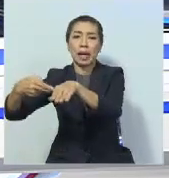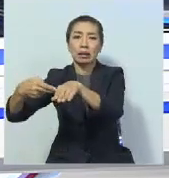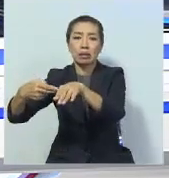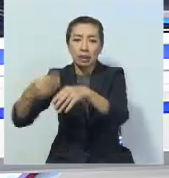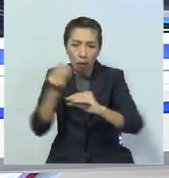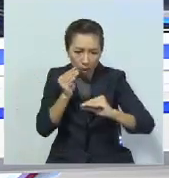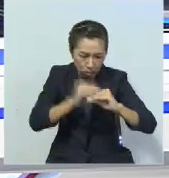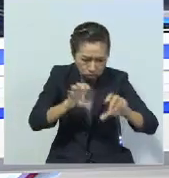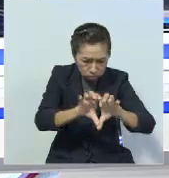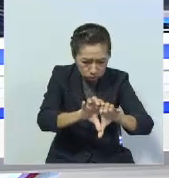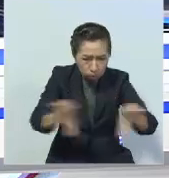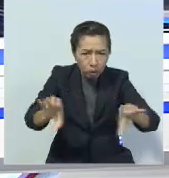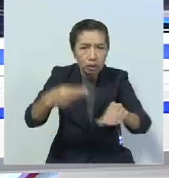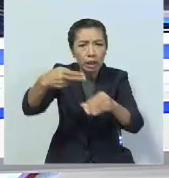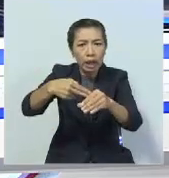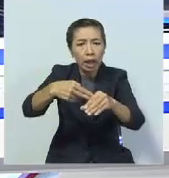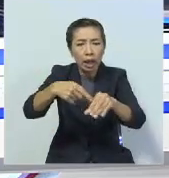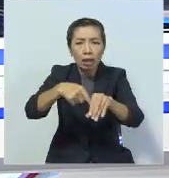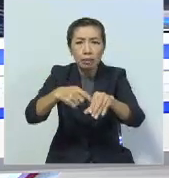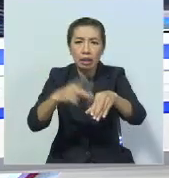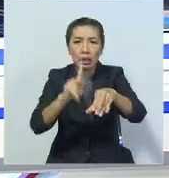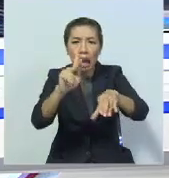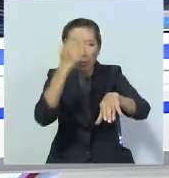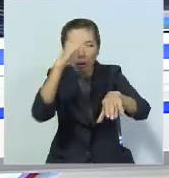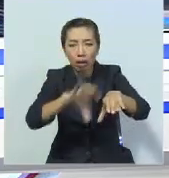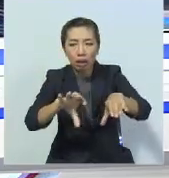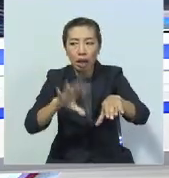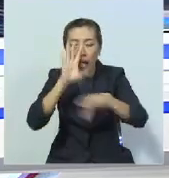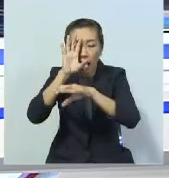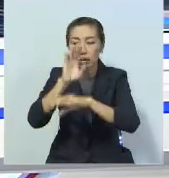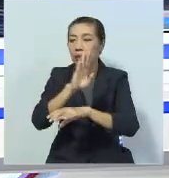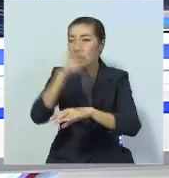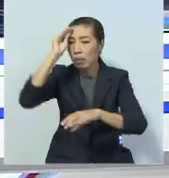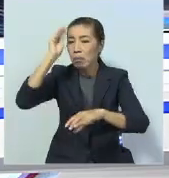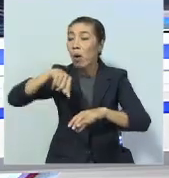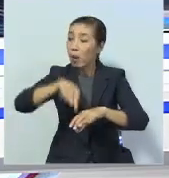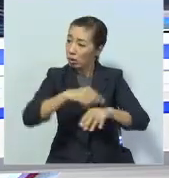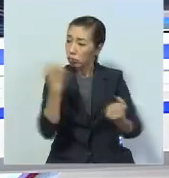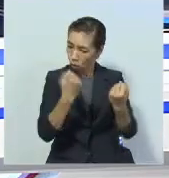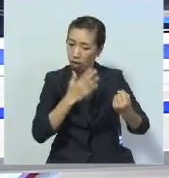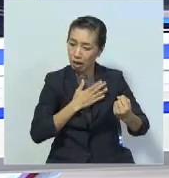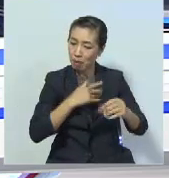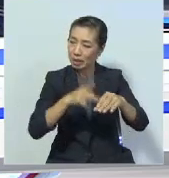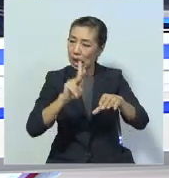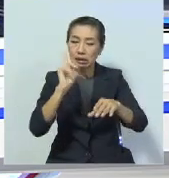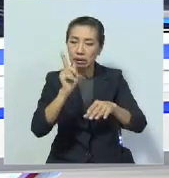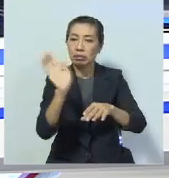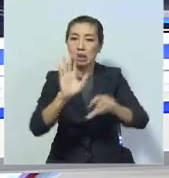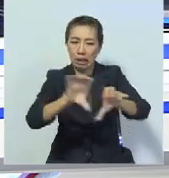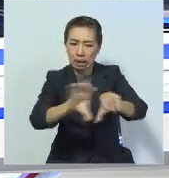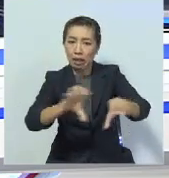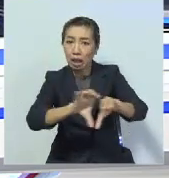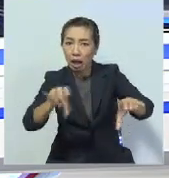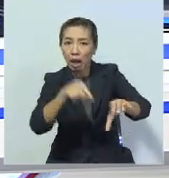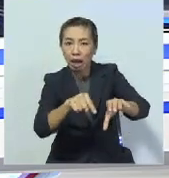ถังแก๊สไว้ใส่ซุกซ่อนยาเสพติด คือหลอกเจ้าหน้าที่ว่าแบบโอ้โหรถฉันใช้แก๊สด้วยไม่ได้มีอะไรนะคะแต่ปรากฏว่